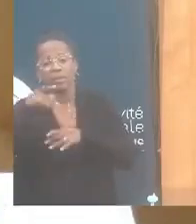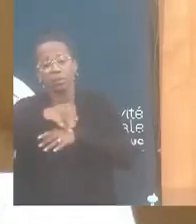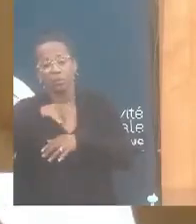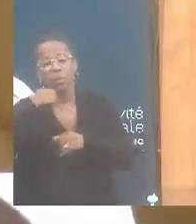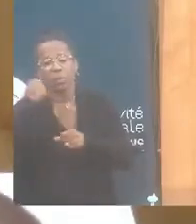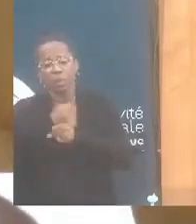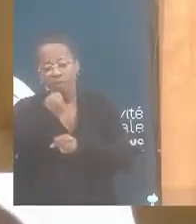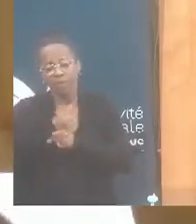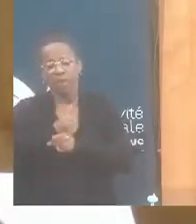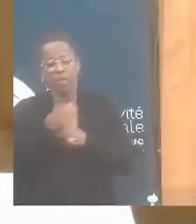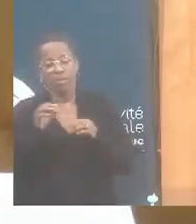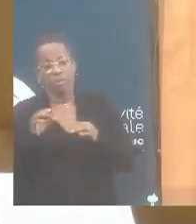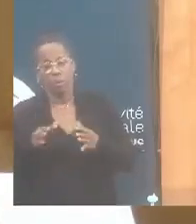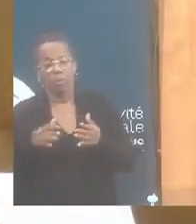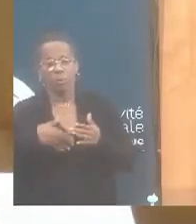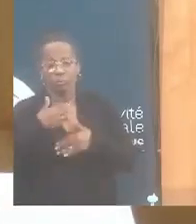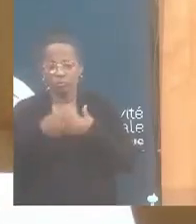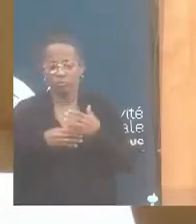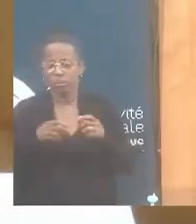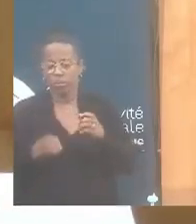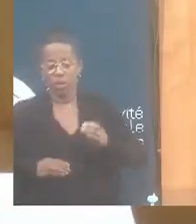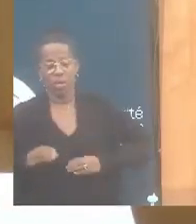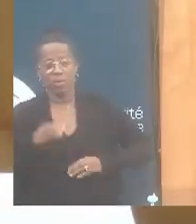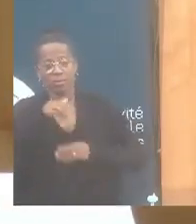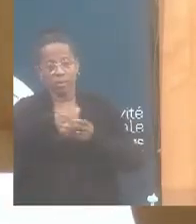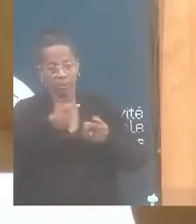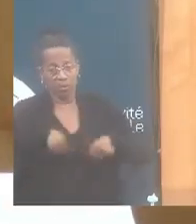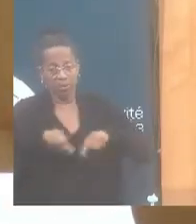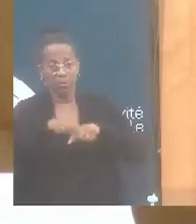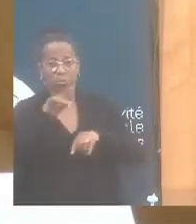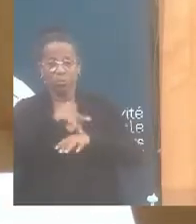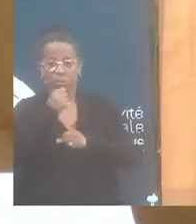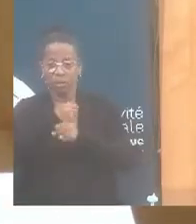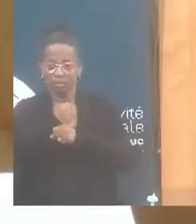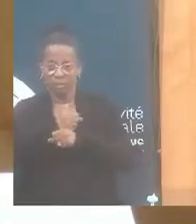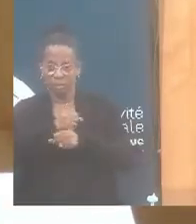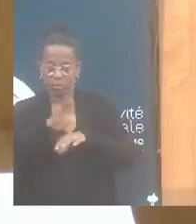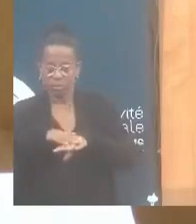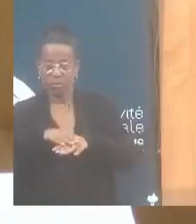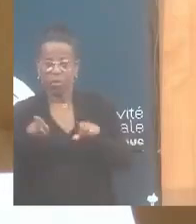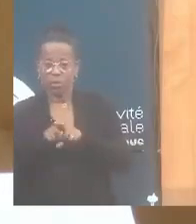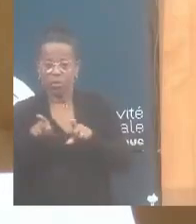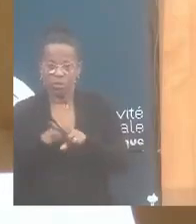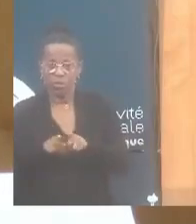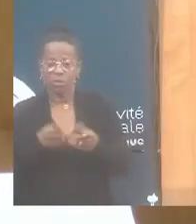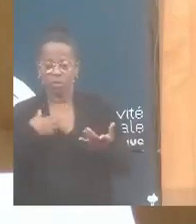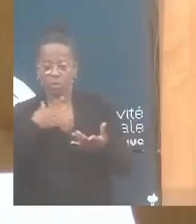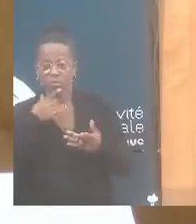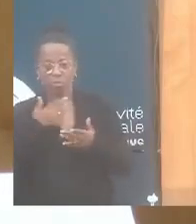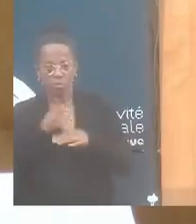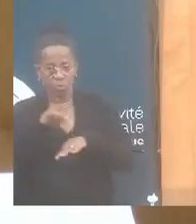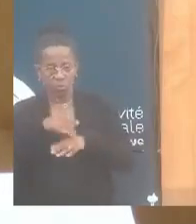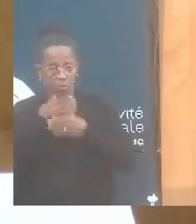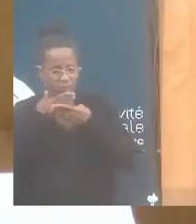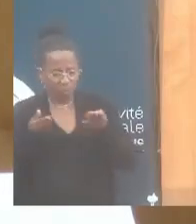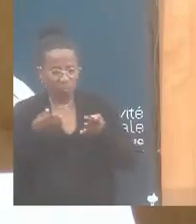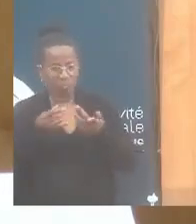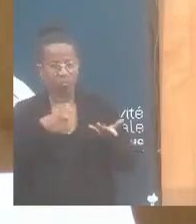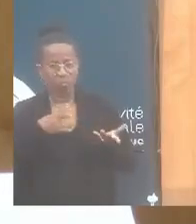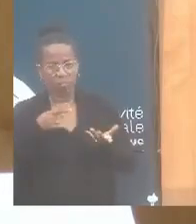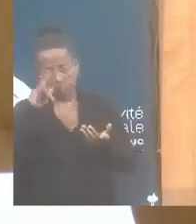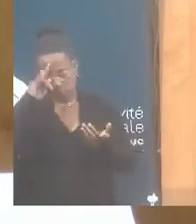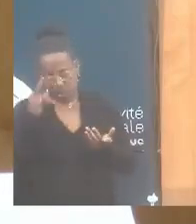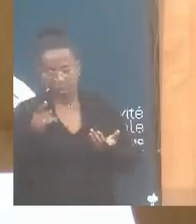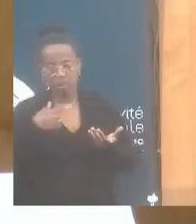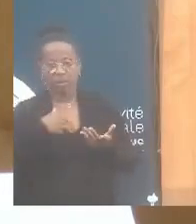temps, les collègues des commissions qui ont travaillé là-dessus et qui ont fait preuve d'une grande honnêteté intellectuelle là-dessus. Donc je ne mettrai pas en doute le